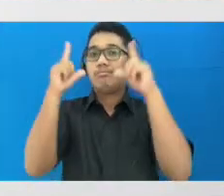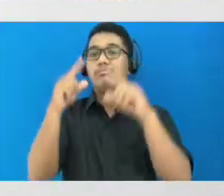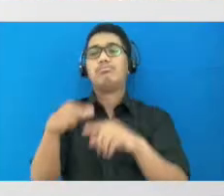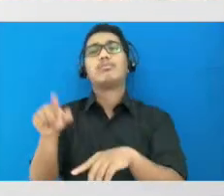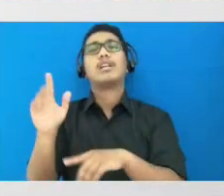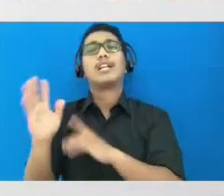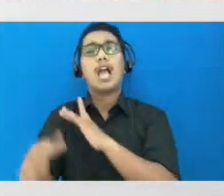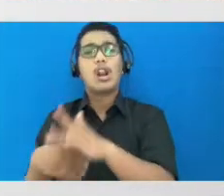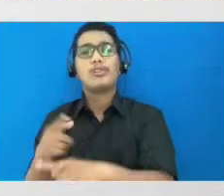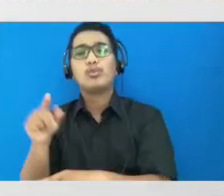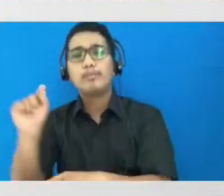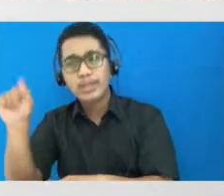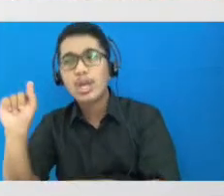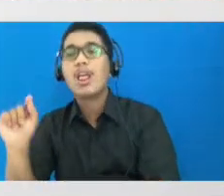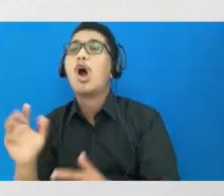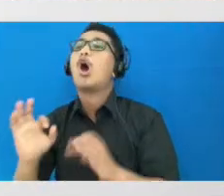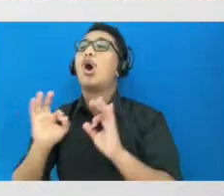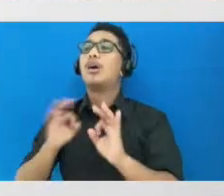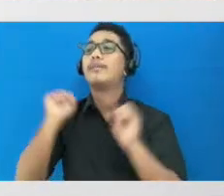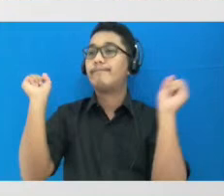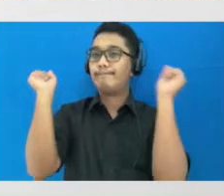mereka. Dan terbukti